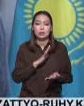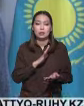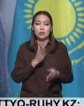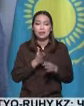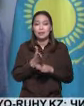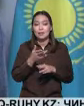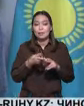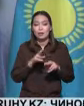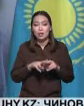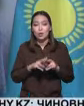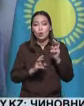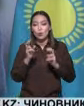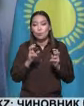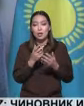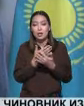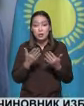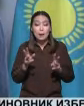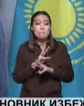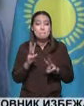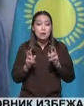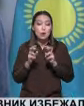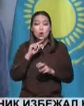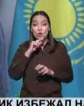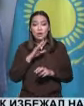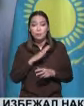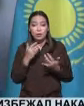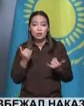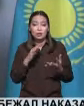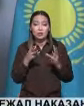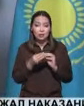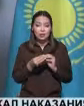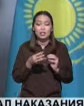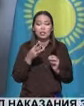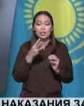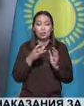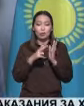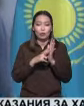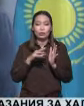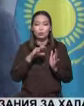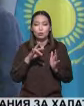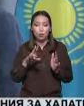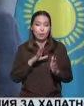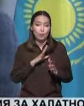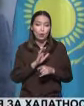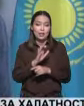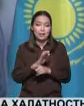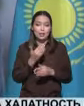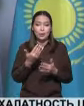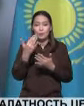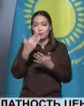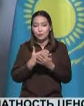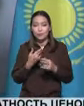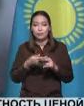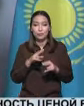направлением обрабатывающей промышленности по линии Министерства промышленности, это где-то порядка 1800 товарных позиций. На текущий момент этот перечень увеличился